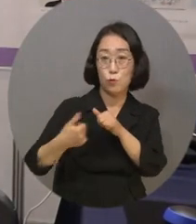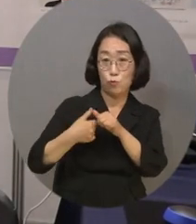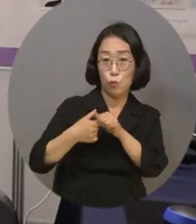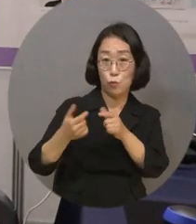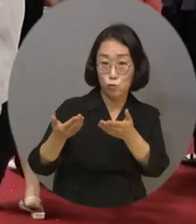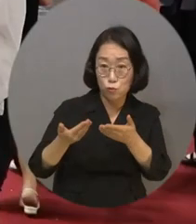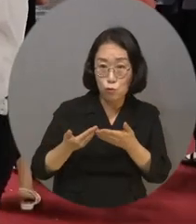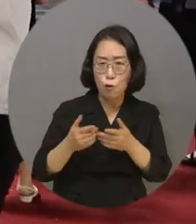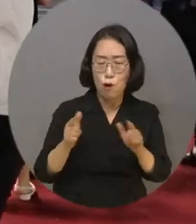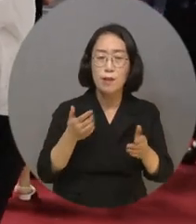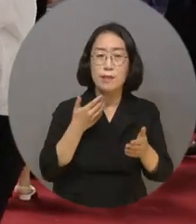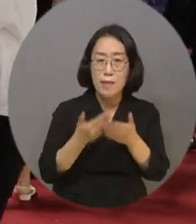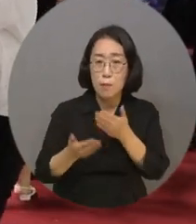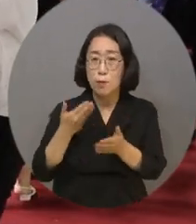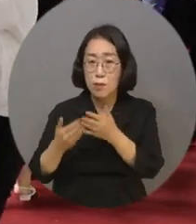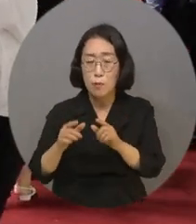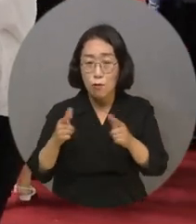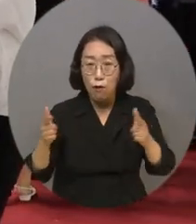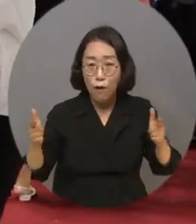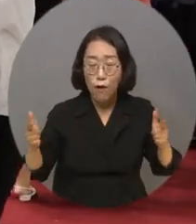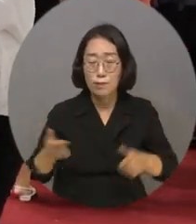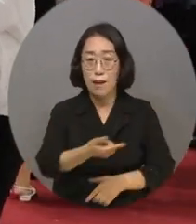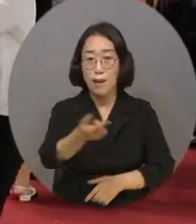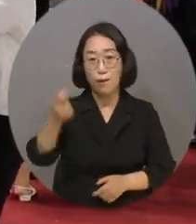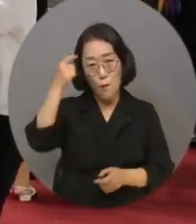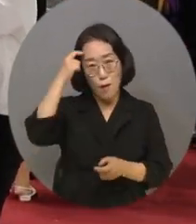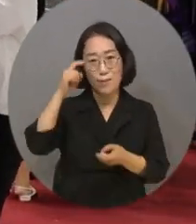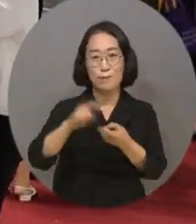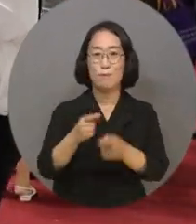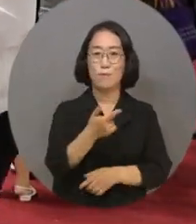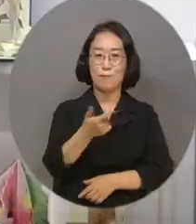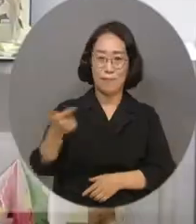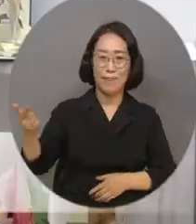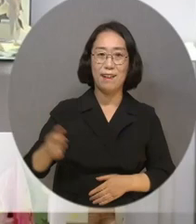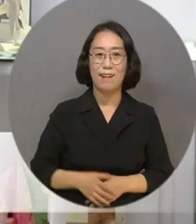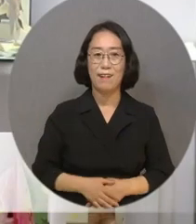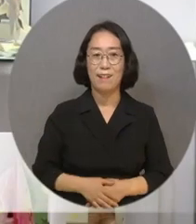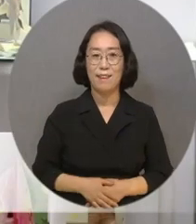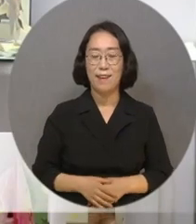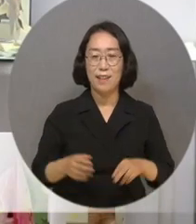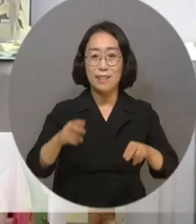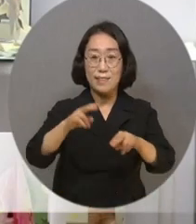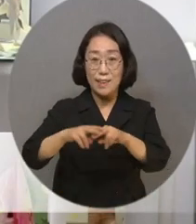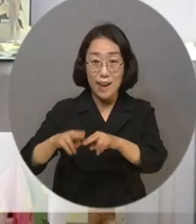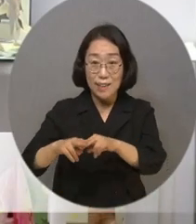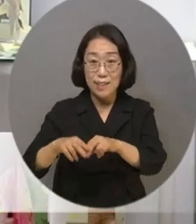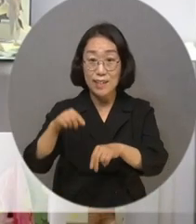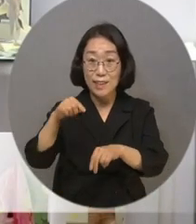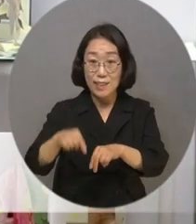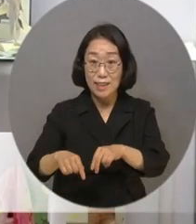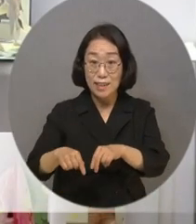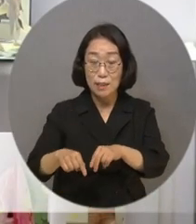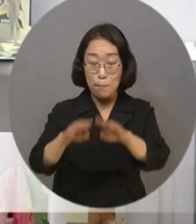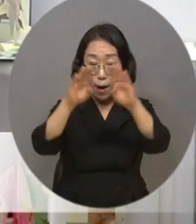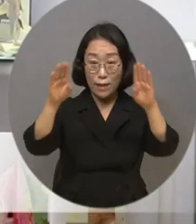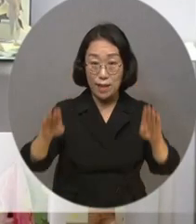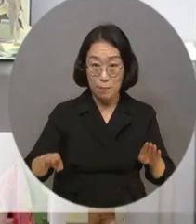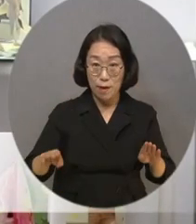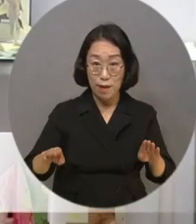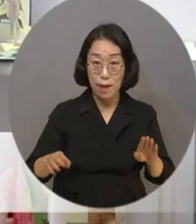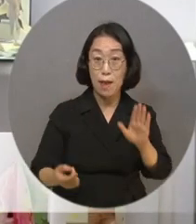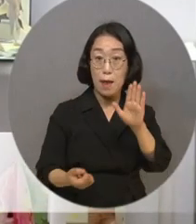다채로운 체험은 참여자들의 큰 호응을 얻었습니다. 일자리 박람회라는 좋은 기회가 있어 나오게